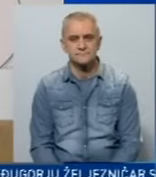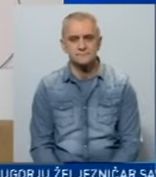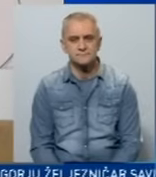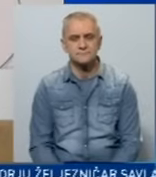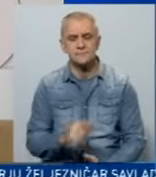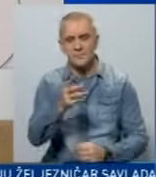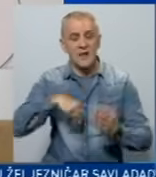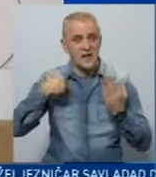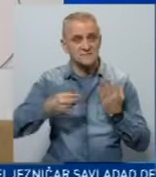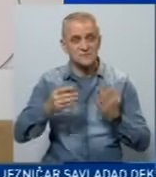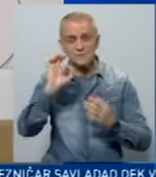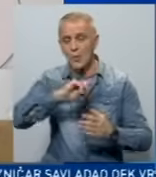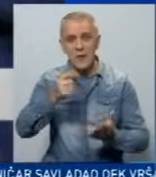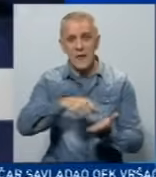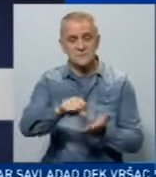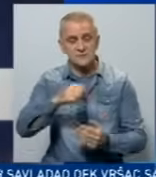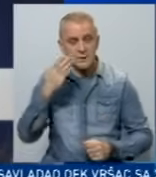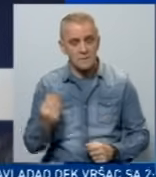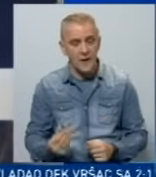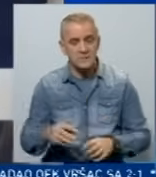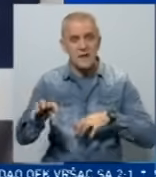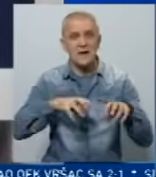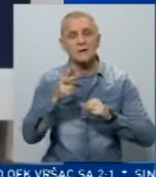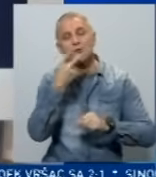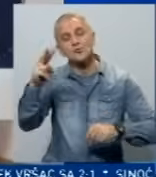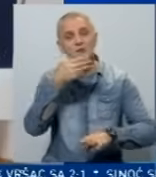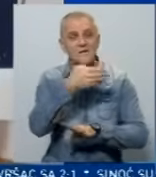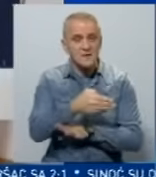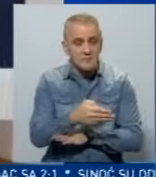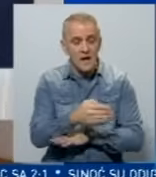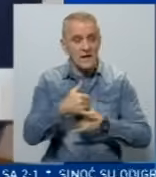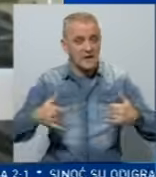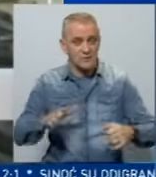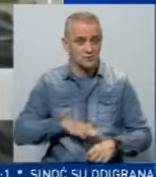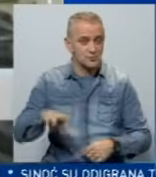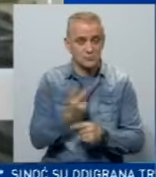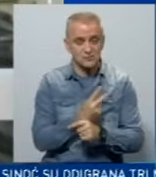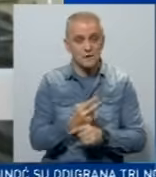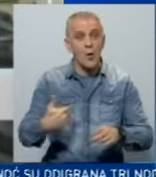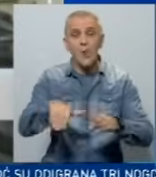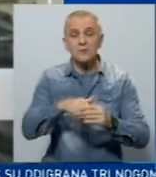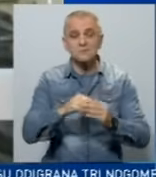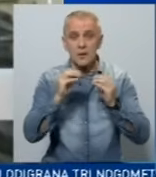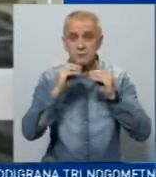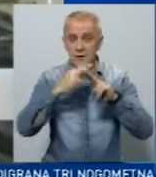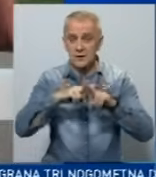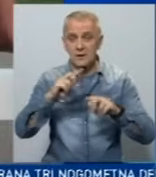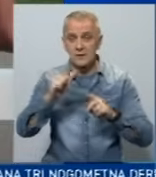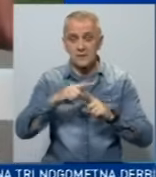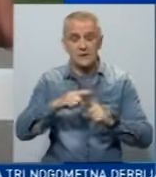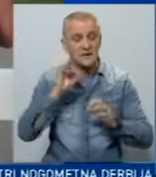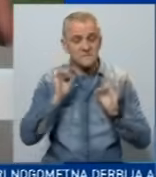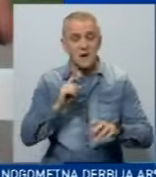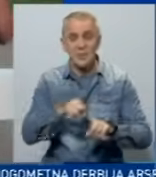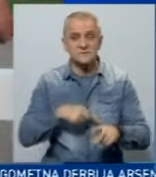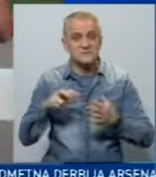Dok izvještavaju o neisplaćenoj plati radnika drugih preduzeća iz gradova širom zemlje, uposlenici BHRT-a svaki mjesec